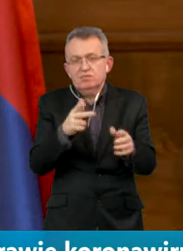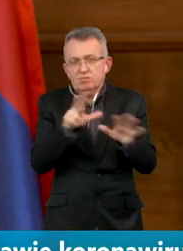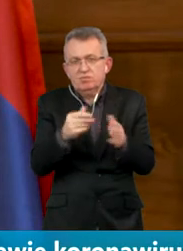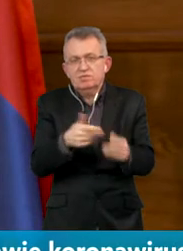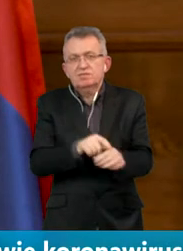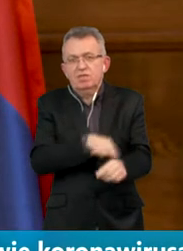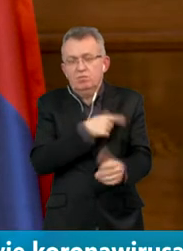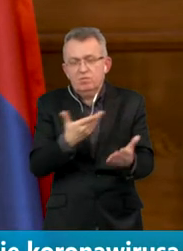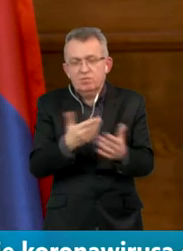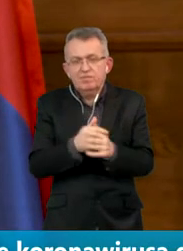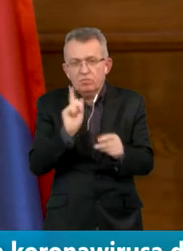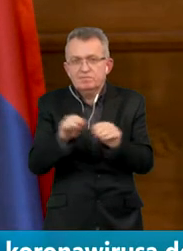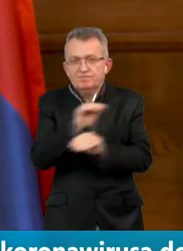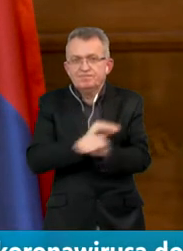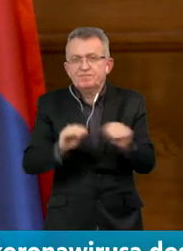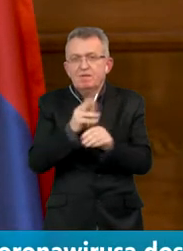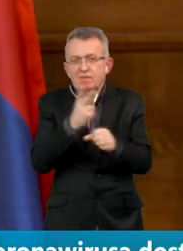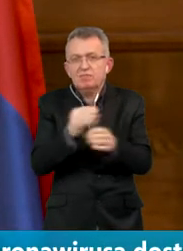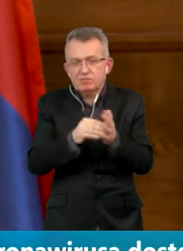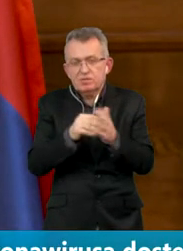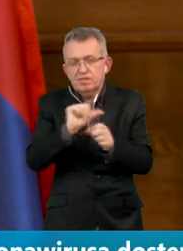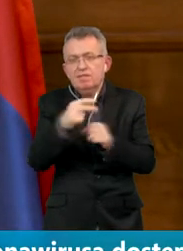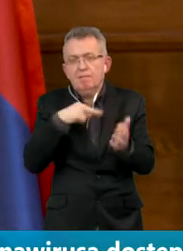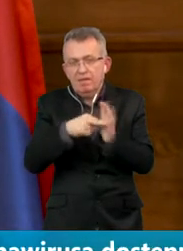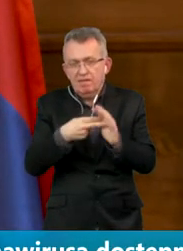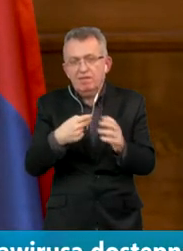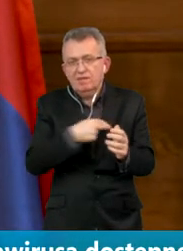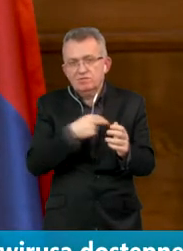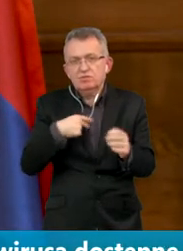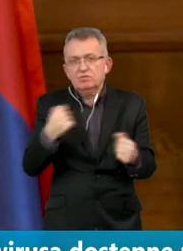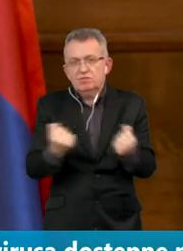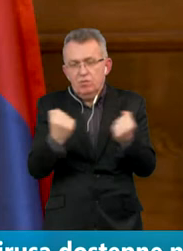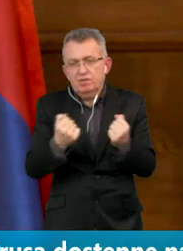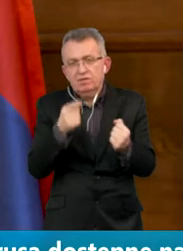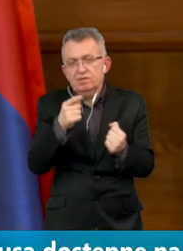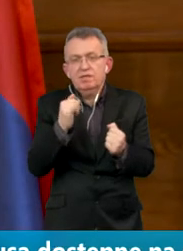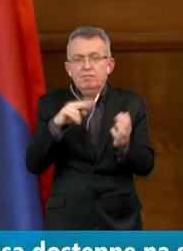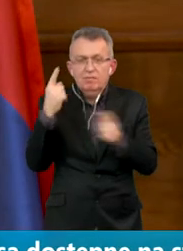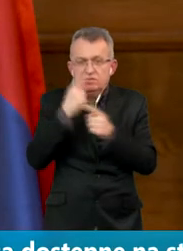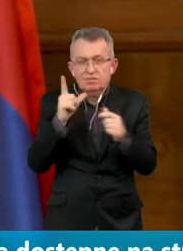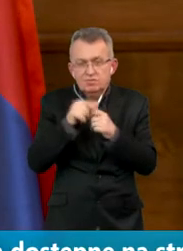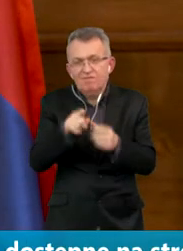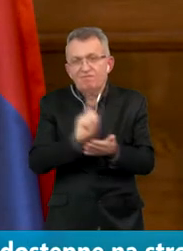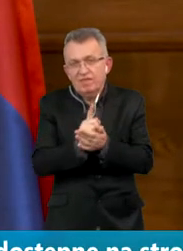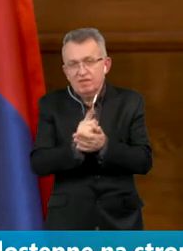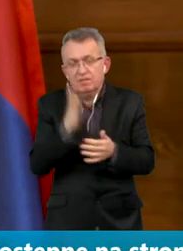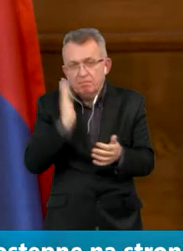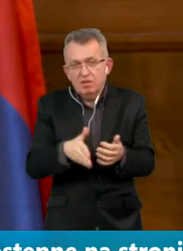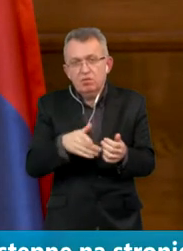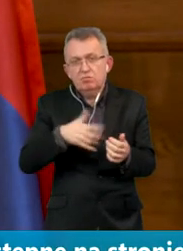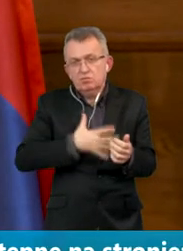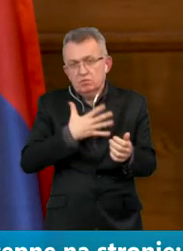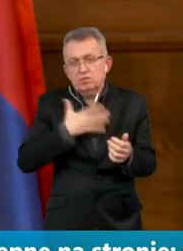być miejscem rotacyjnym. Więc taka jest filozofia naszego działania. Myślę, że efekty tego będą już